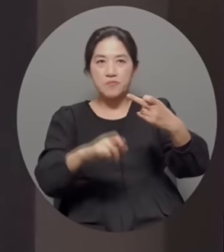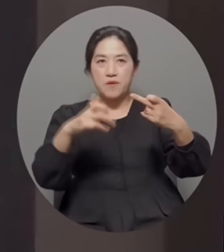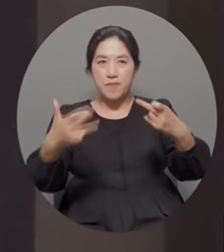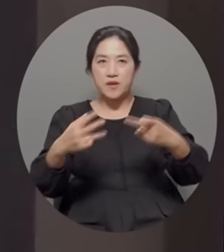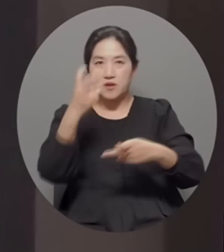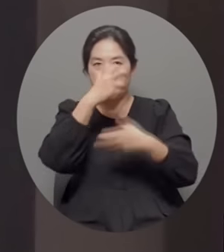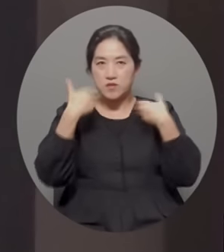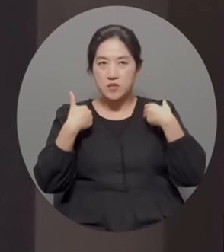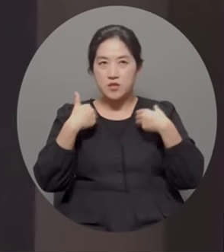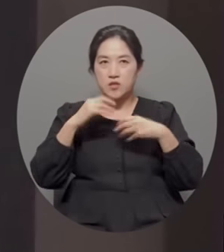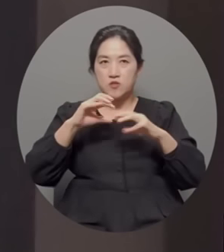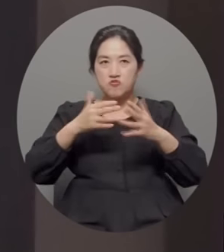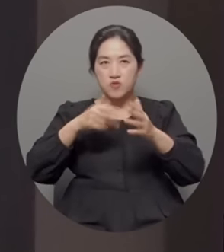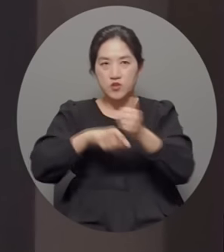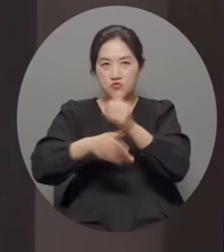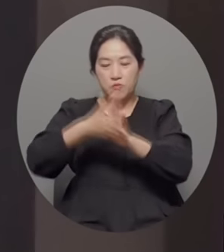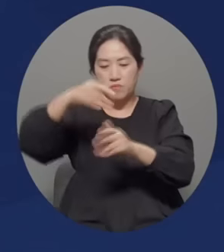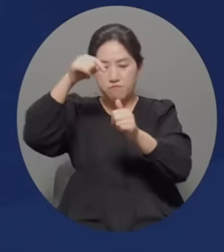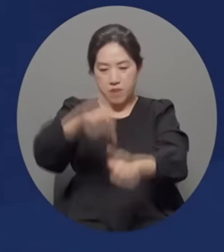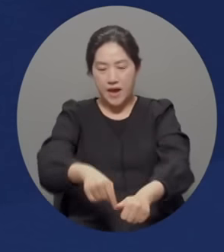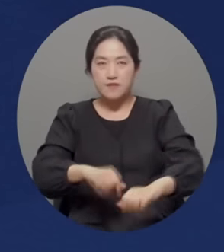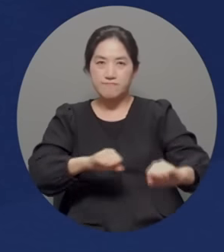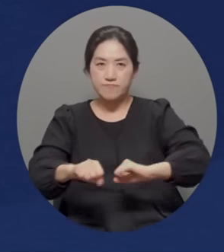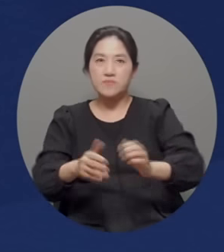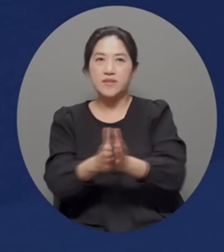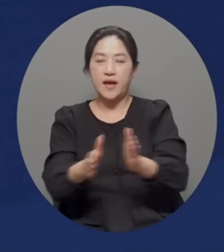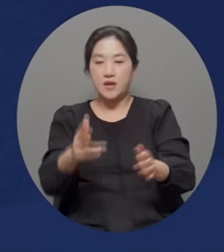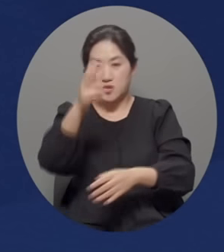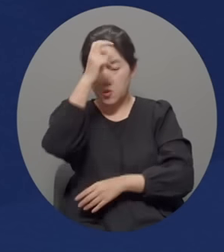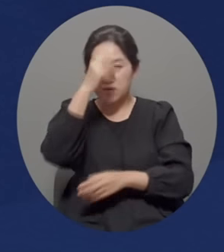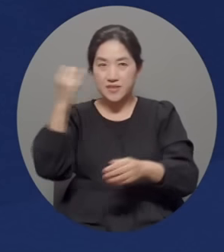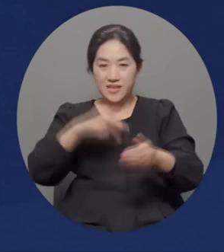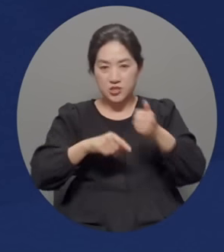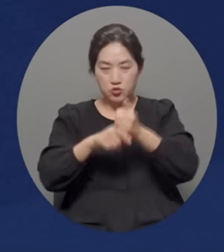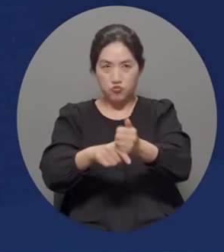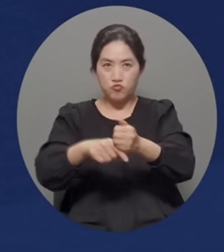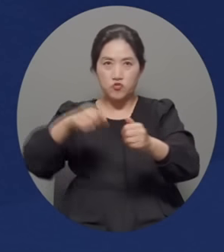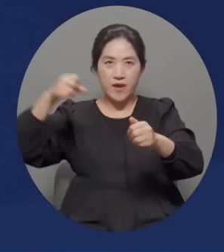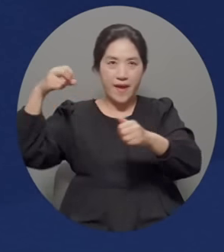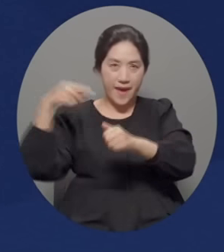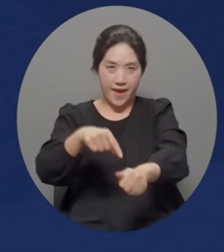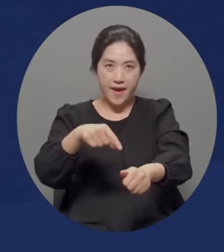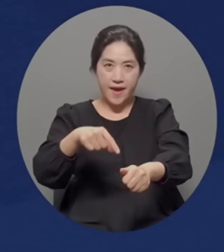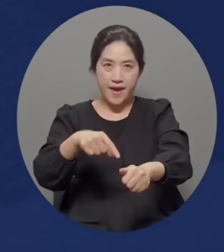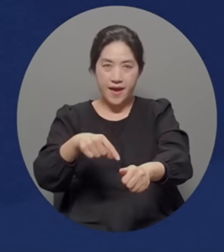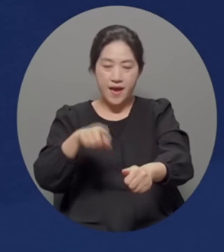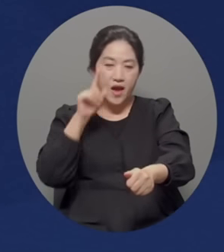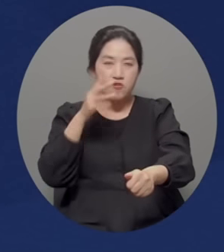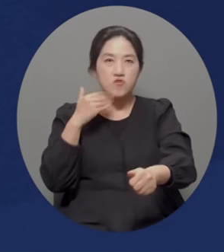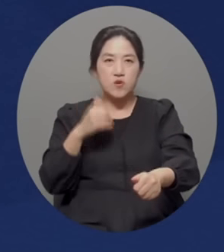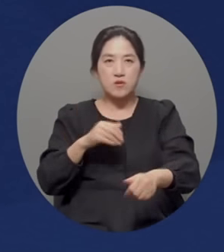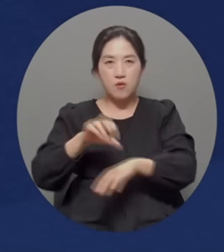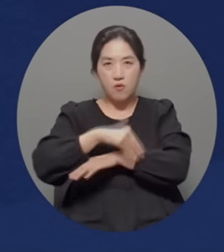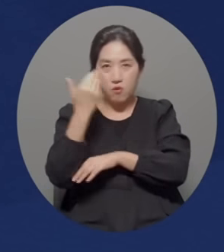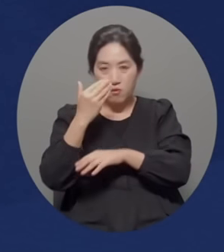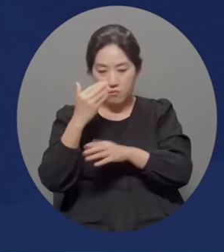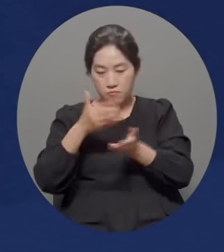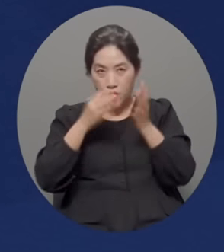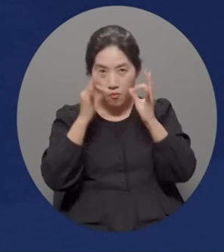국가수사본부 지시로 본격화됐습니다. 경찰은 재수사 지시 하루 전 언론 보도를 보고 국수본이